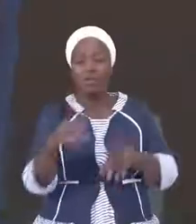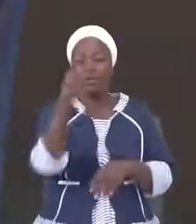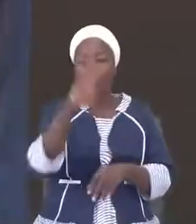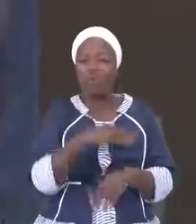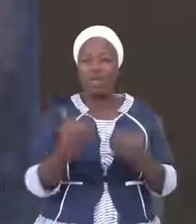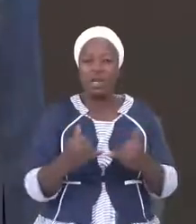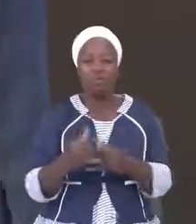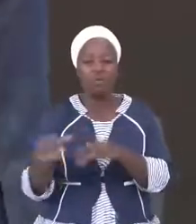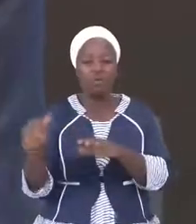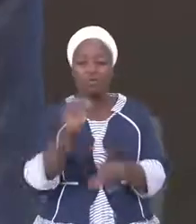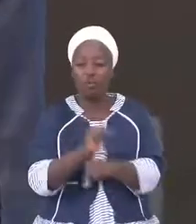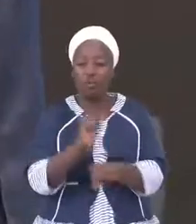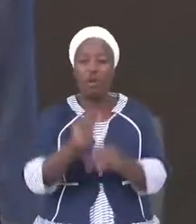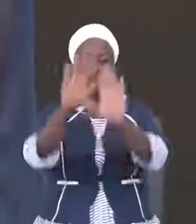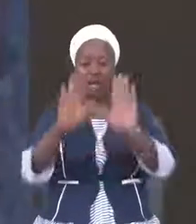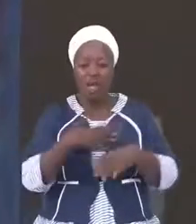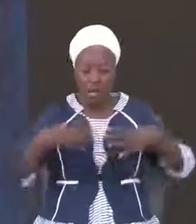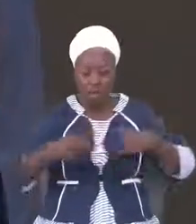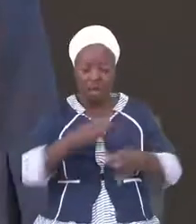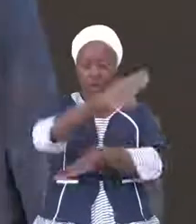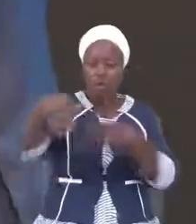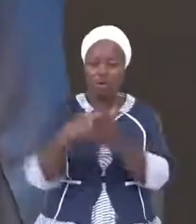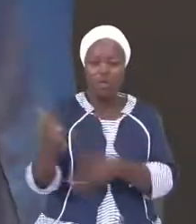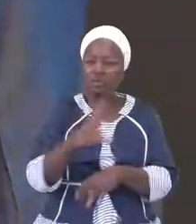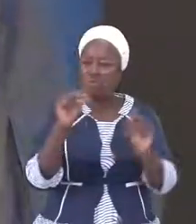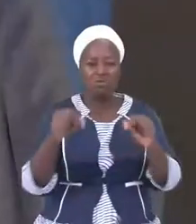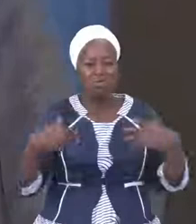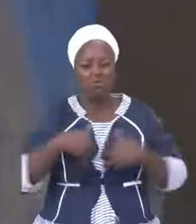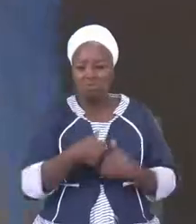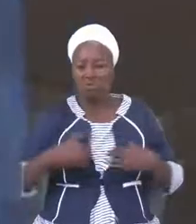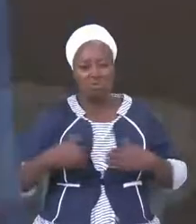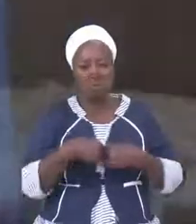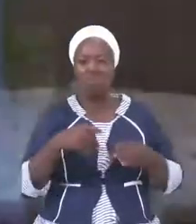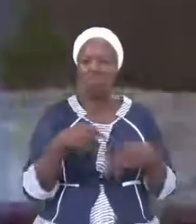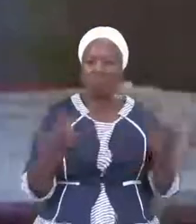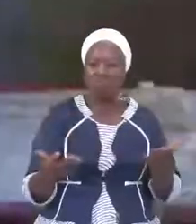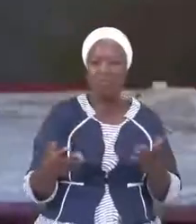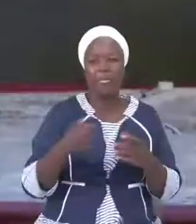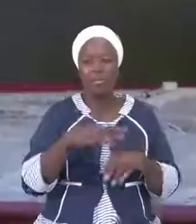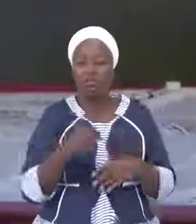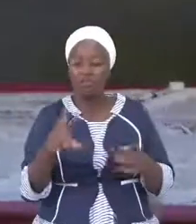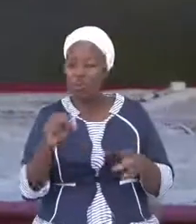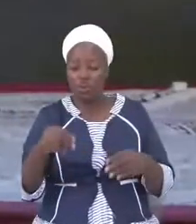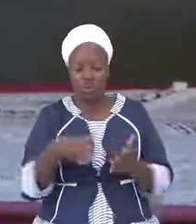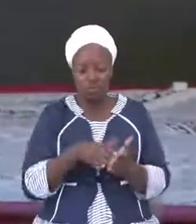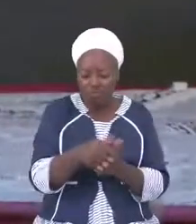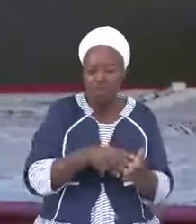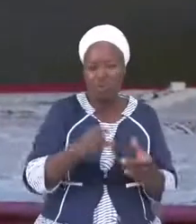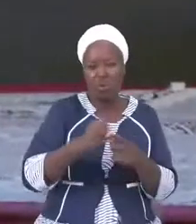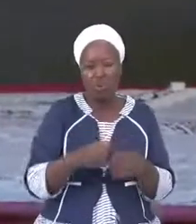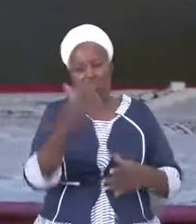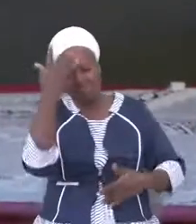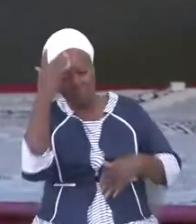ont fait des miracles et les ont guéris, et aucun faible, aucun malade ne s'était pas trouvé parmi les tribus